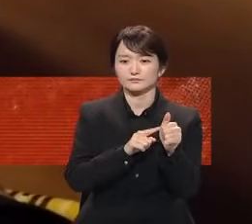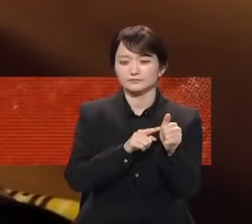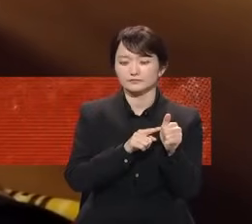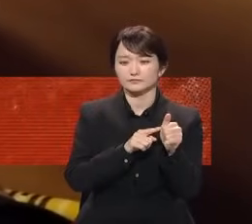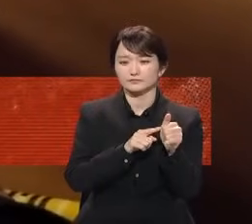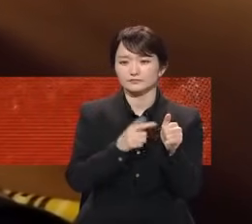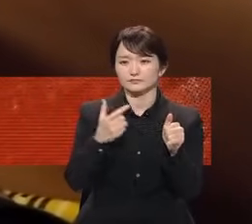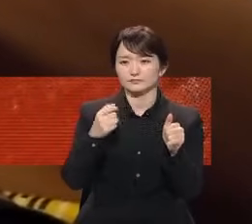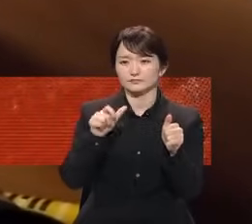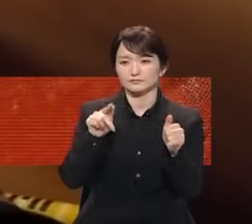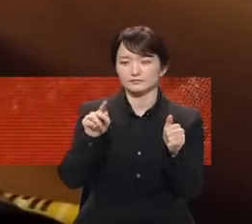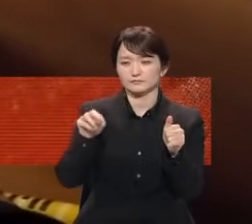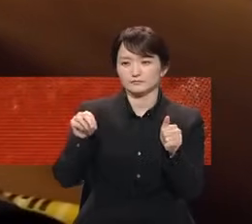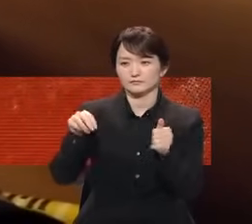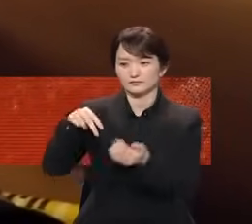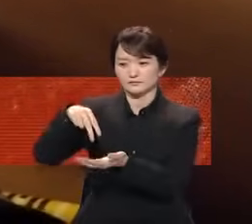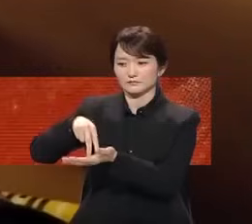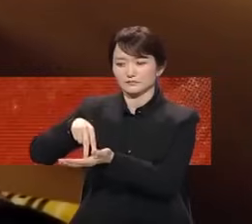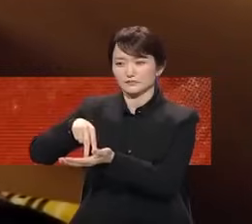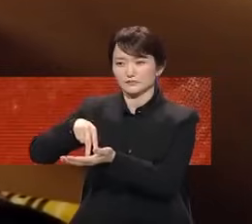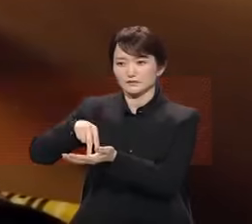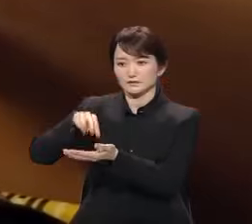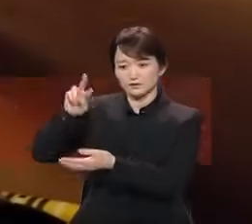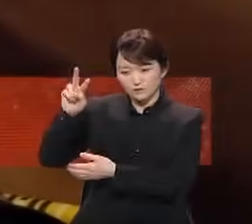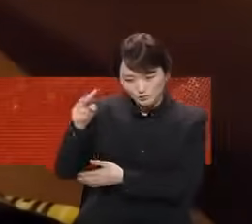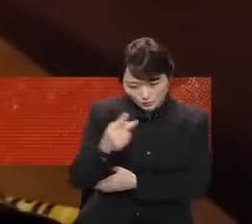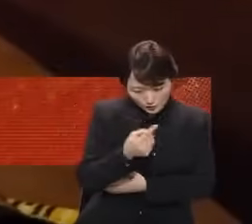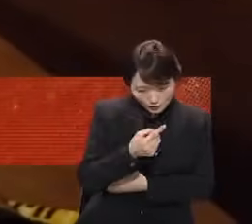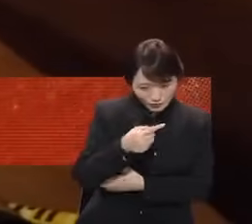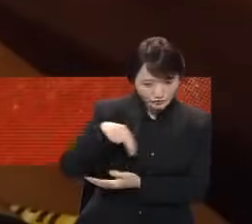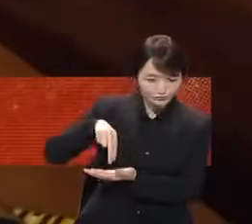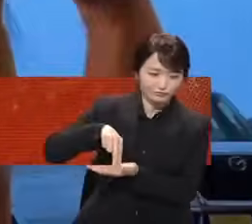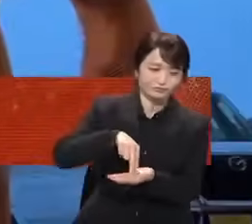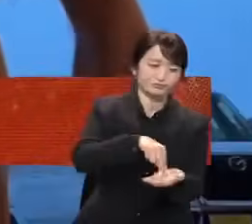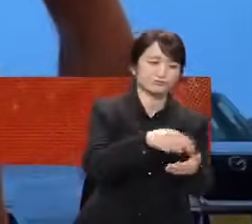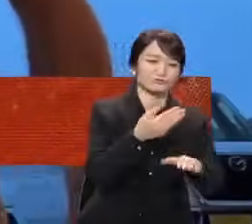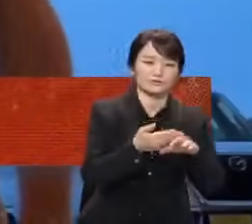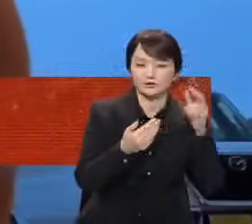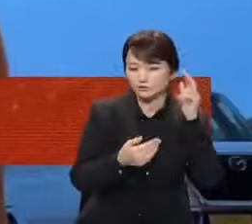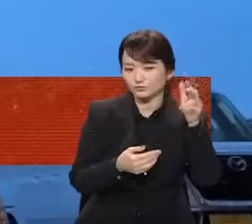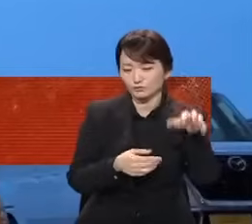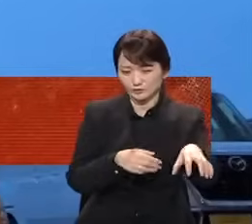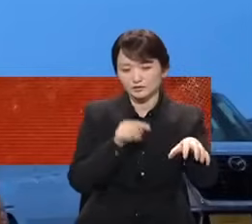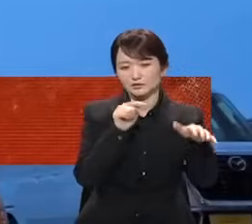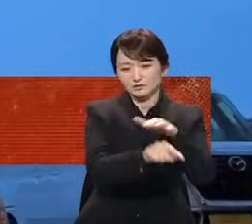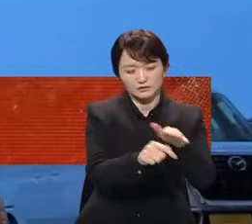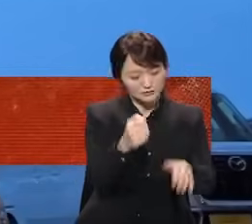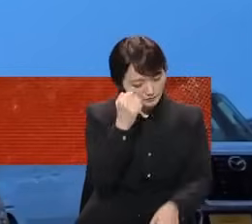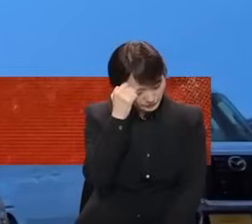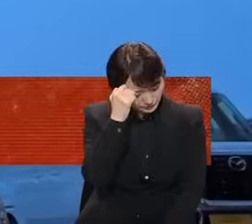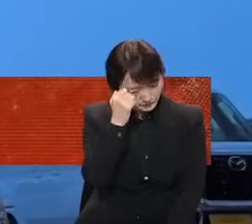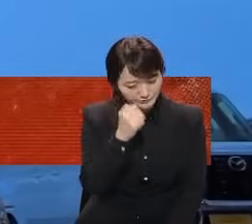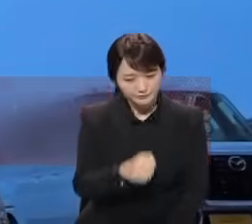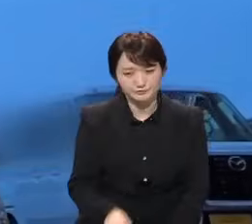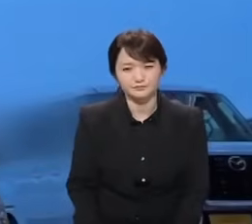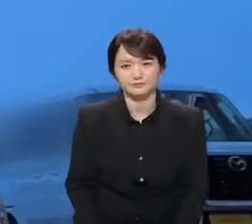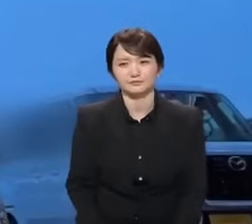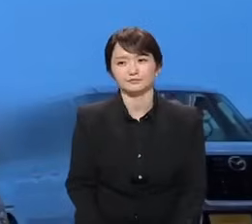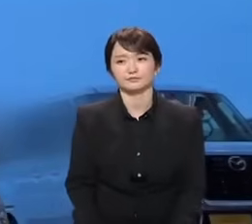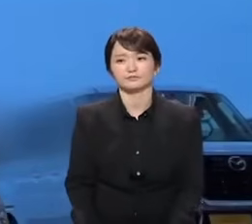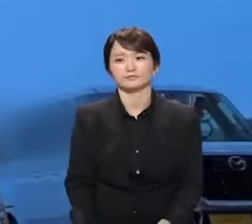65km 다시 킥보드를 타고 이동해서 다른 호텔로 갔다고 합니다. 야, 진짜 살다 별